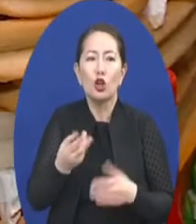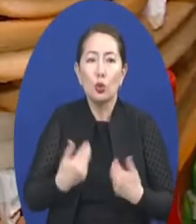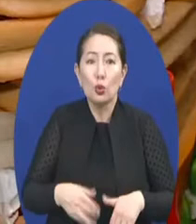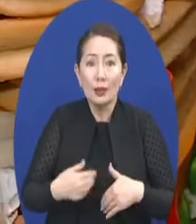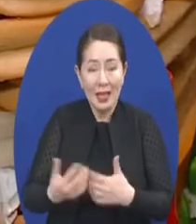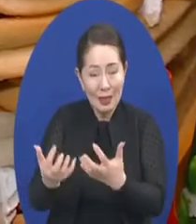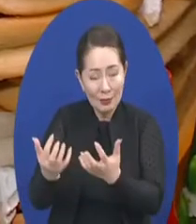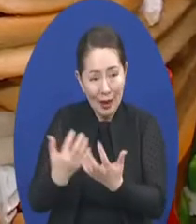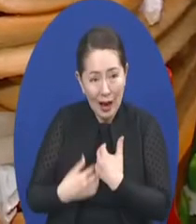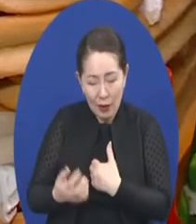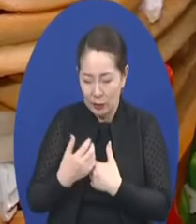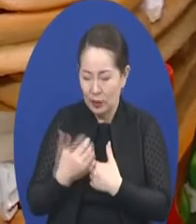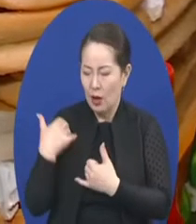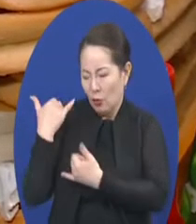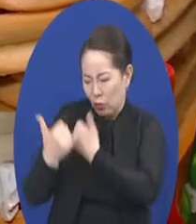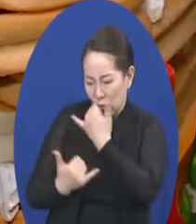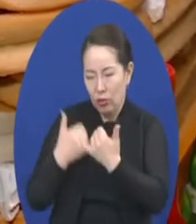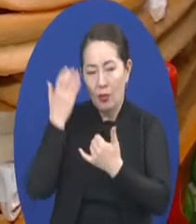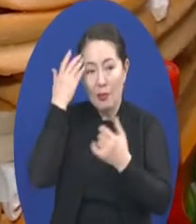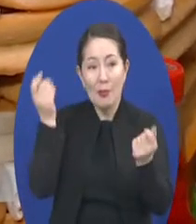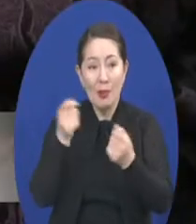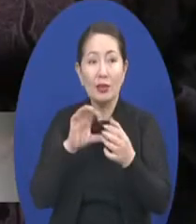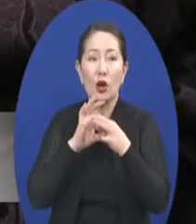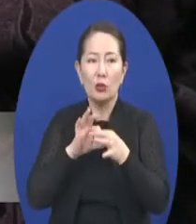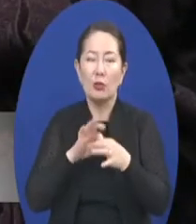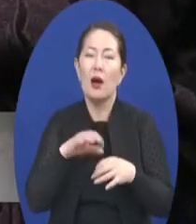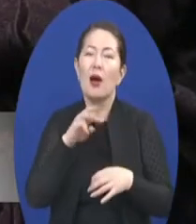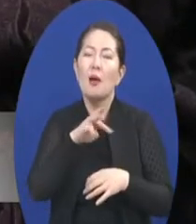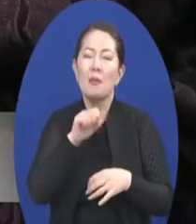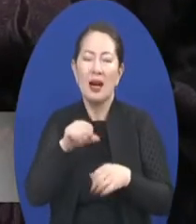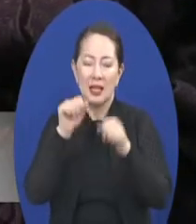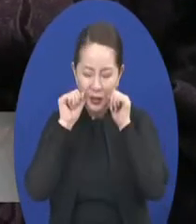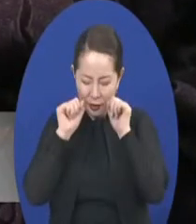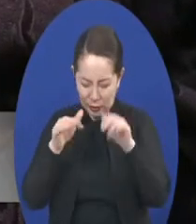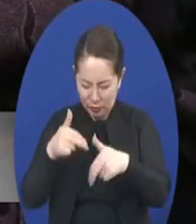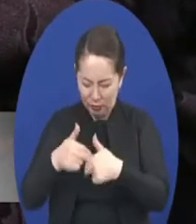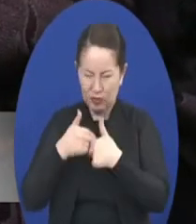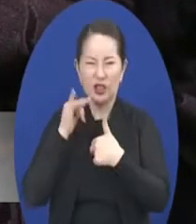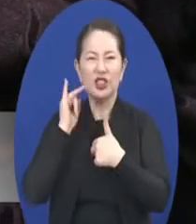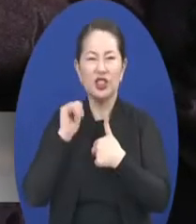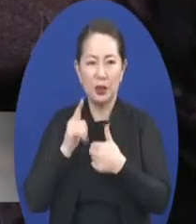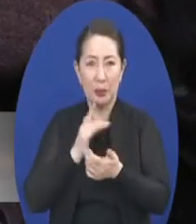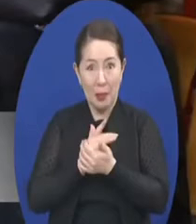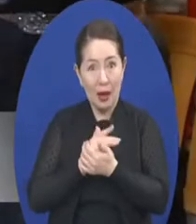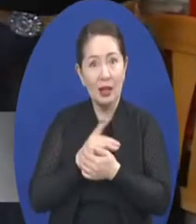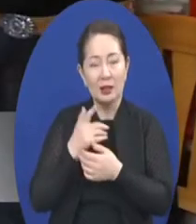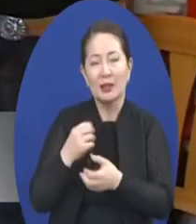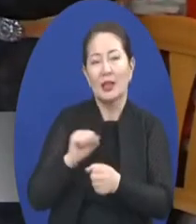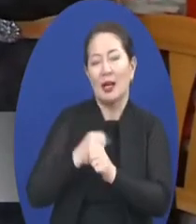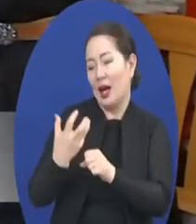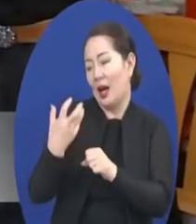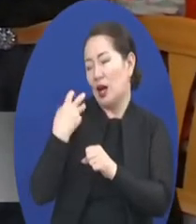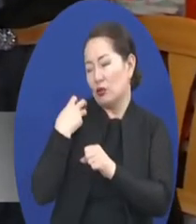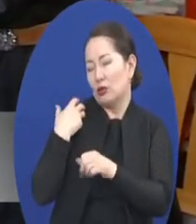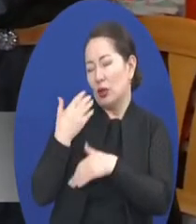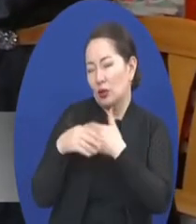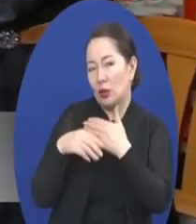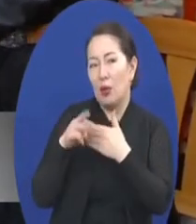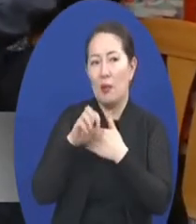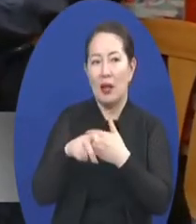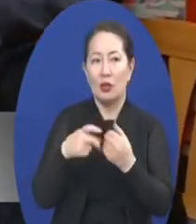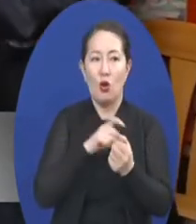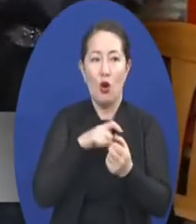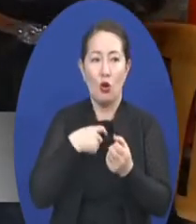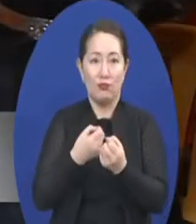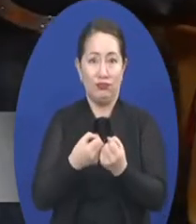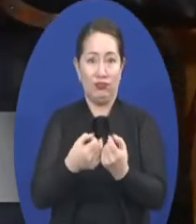авна. Тэд мөн л үе дамжсан малчид малын буян хишиг их тэр буйныг дааж явахад мал бүрээ өсдөг гэдгийг улсын